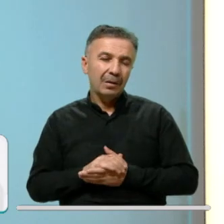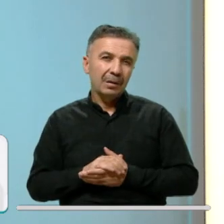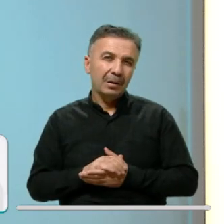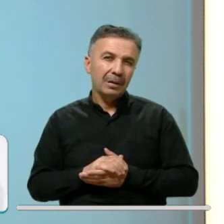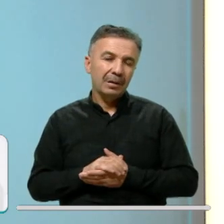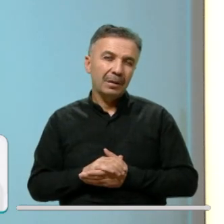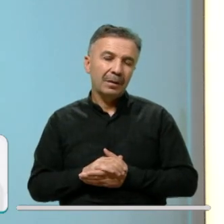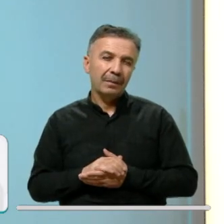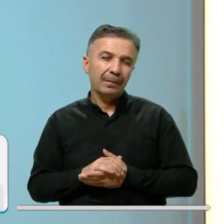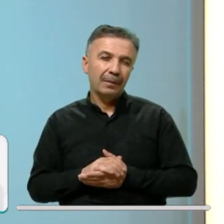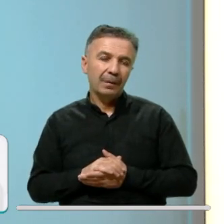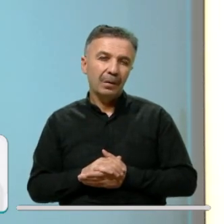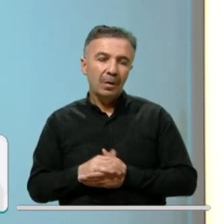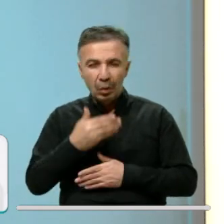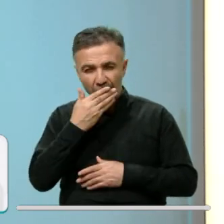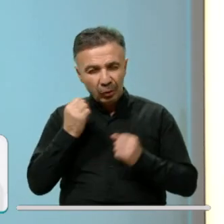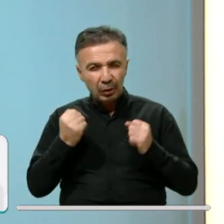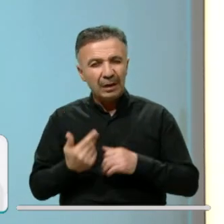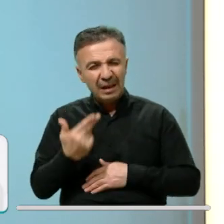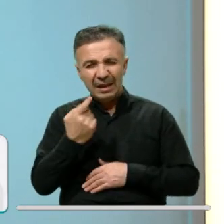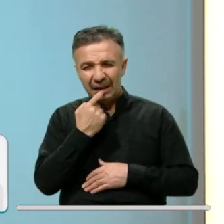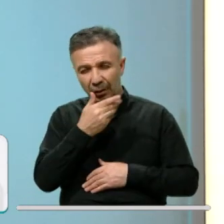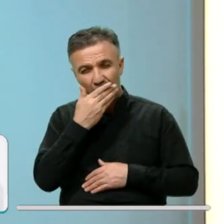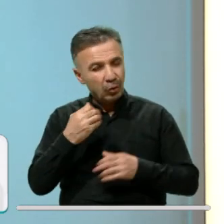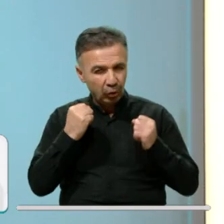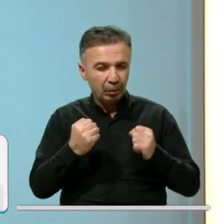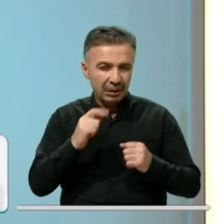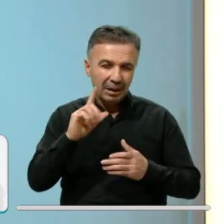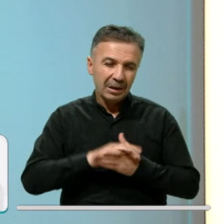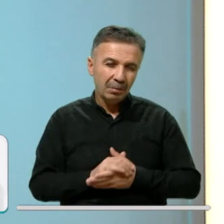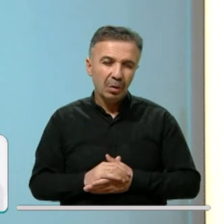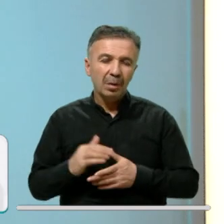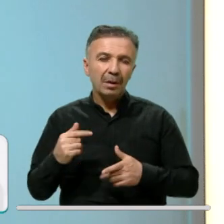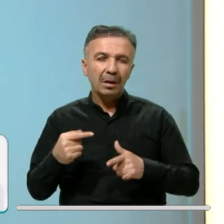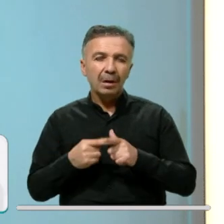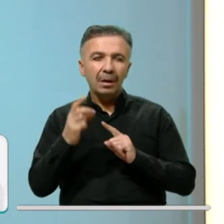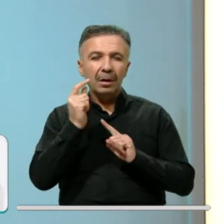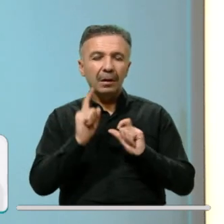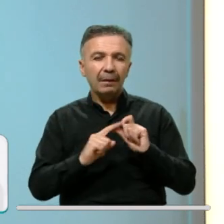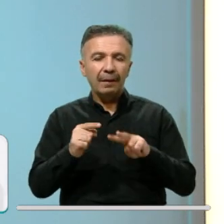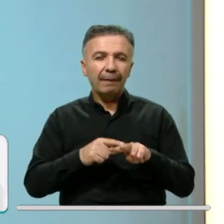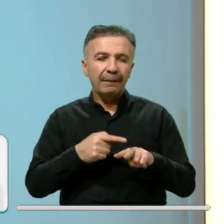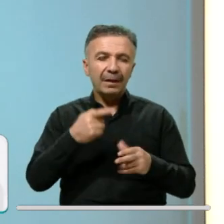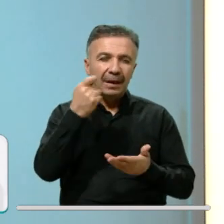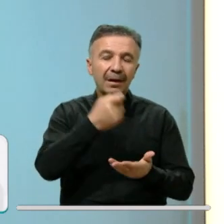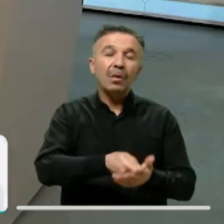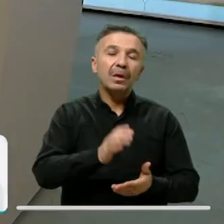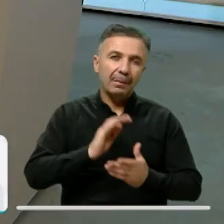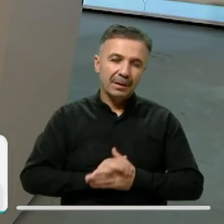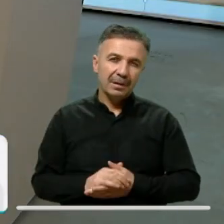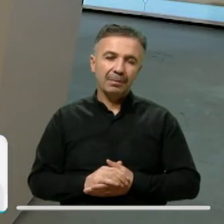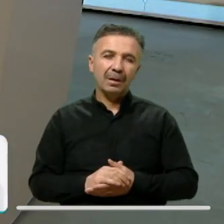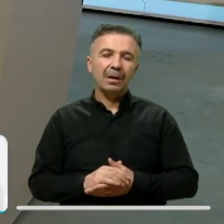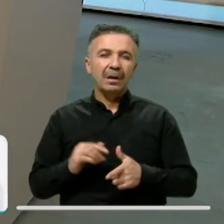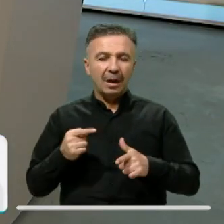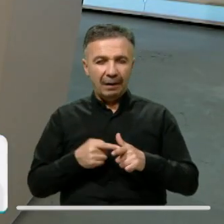oruç tutmak suretiyle bunu yerine getirmeli. Bunun fidyesini ödeme diye bir şey söz konusu değildir. Velev ki ödemiş olsa